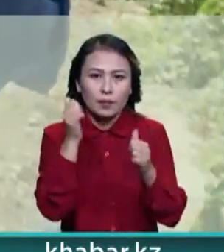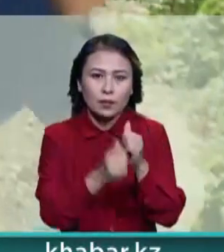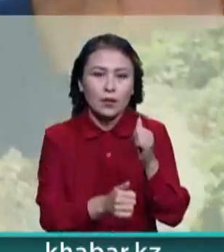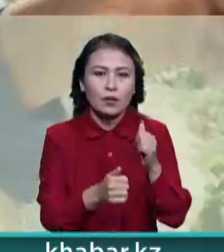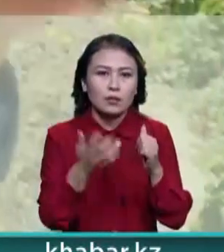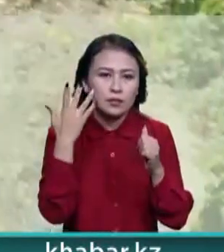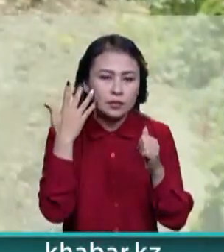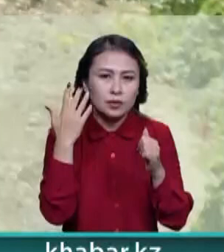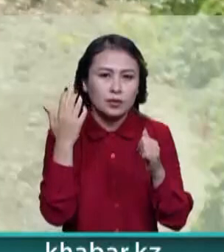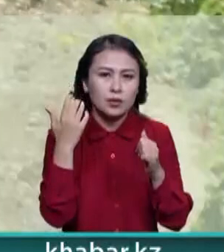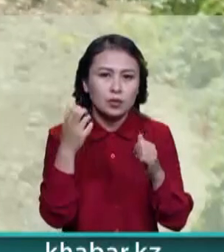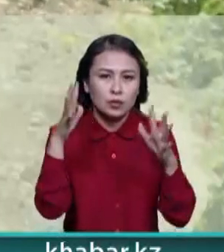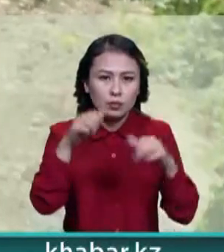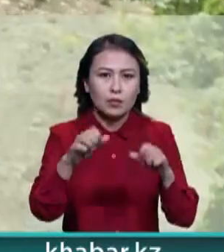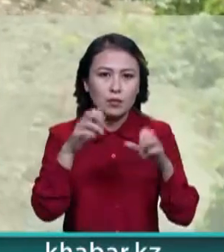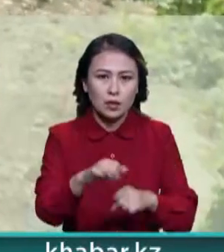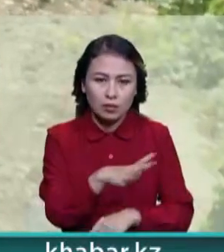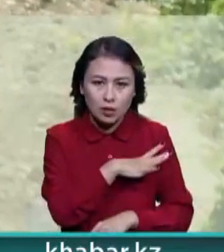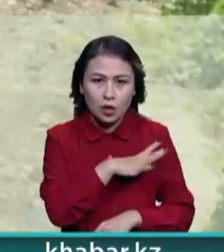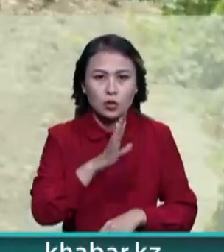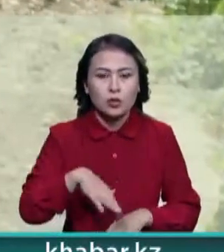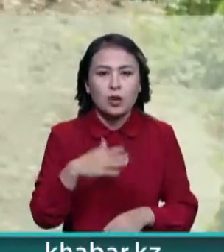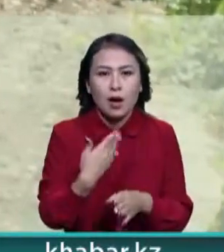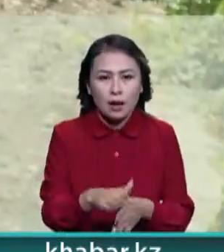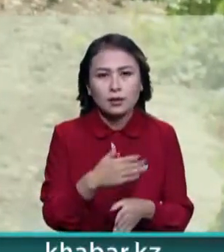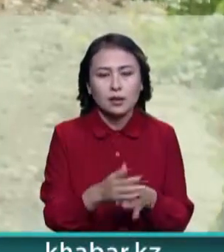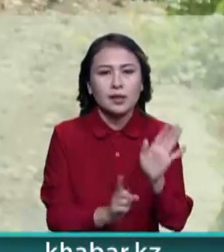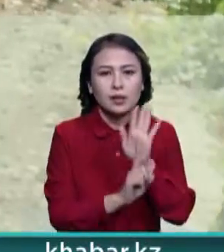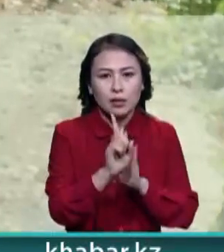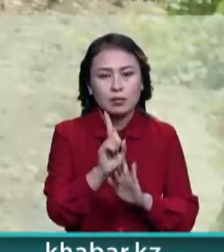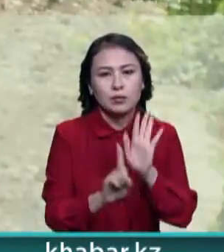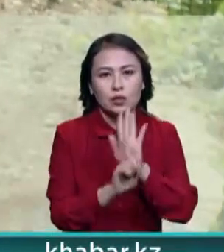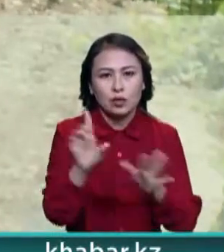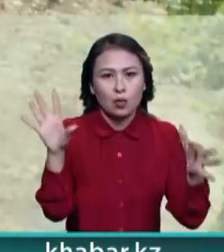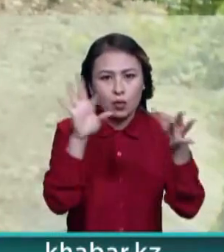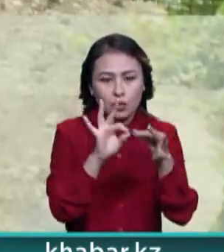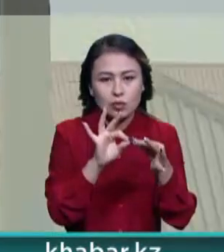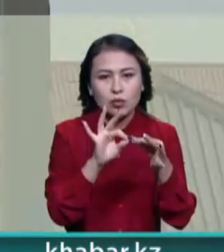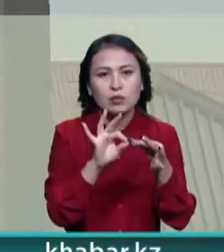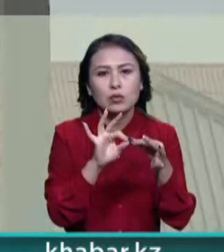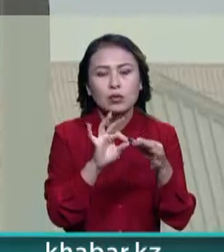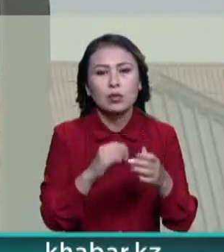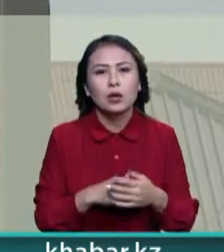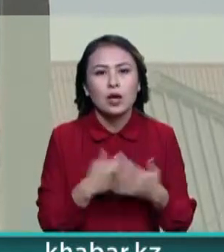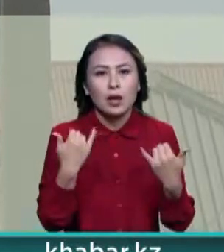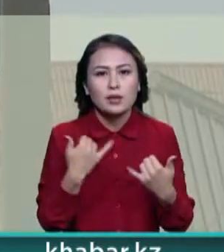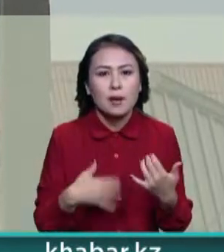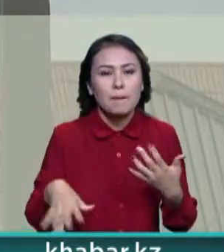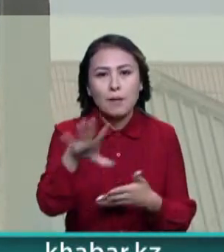тарта бердік қой, соны свет өше берді. Кейін ақырындап келіп, сәл қосылды, үлкен свет келді. Қазір енді